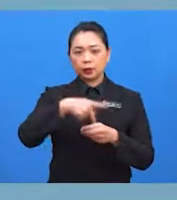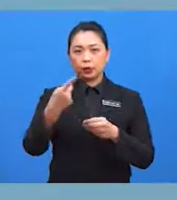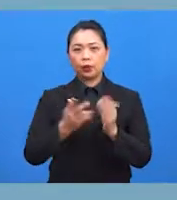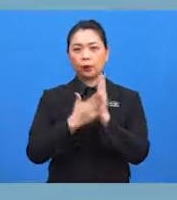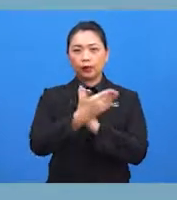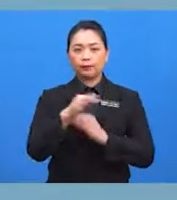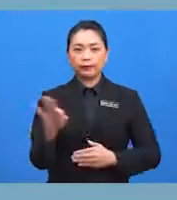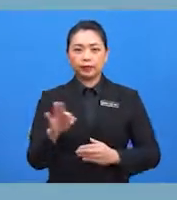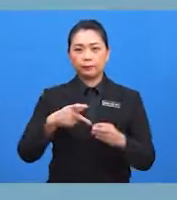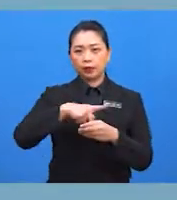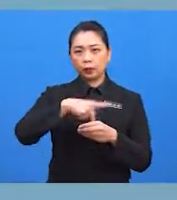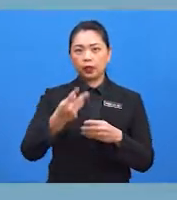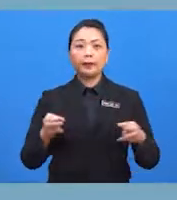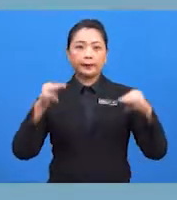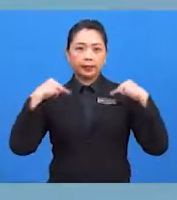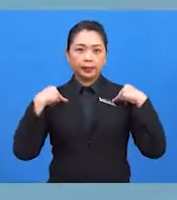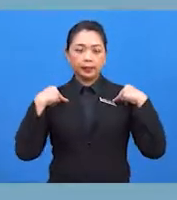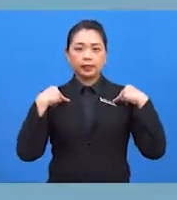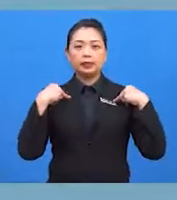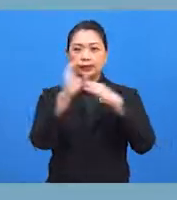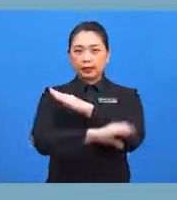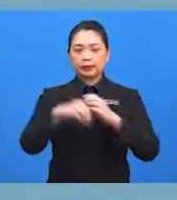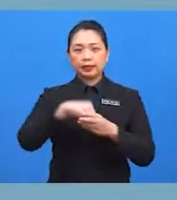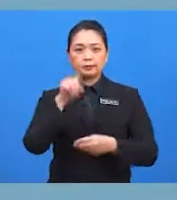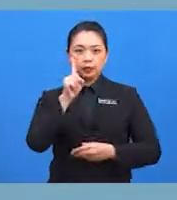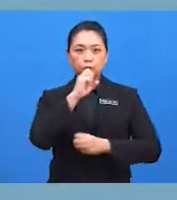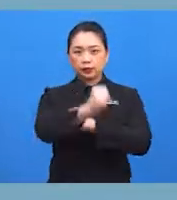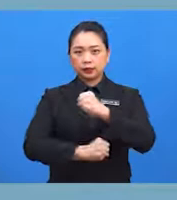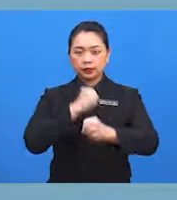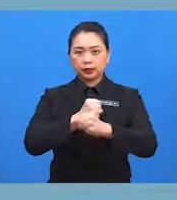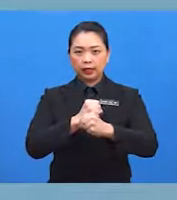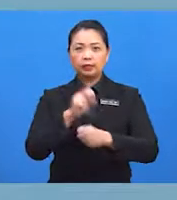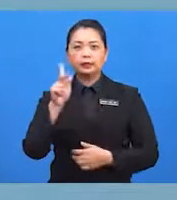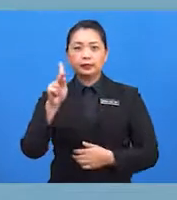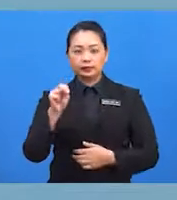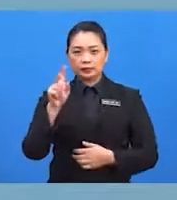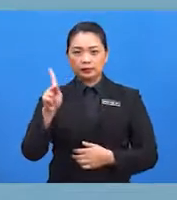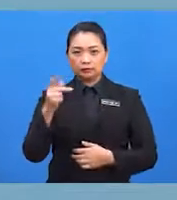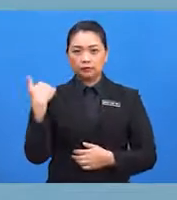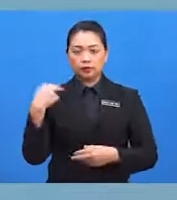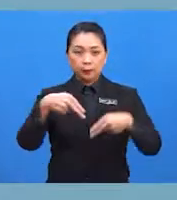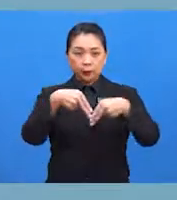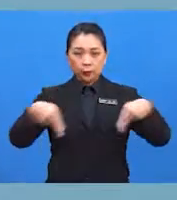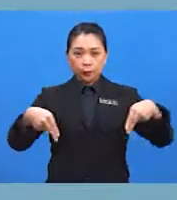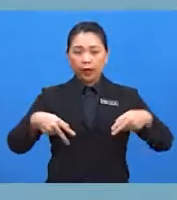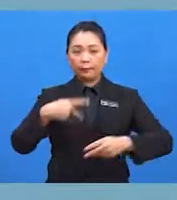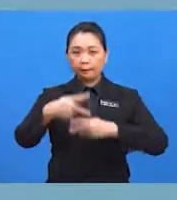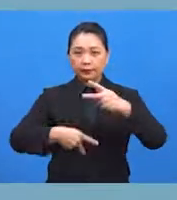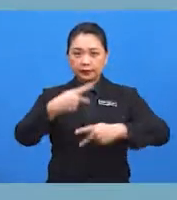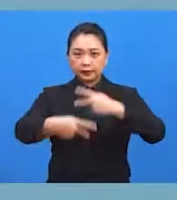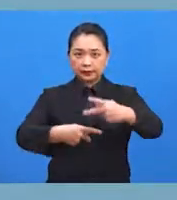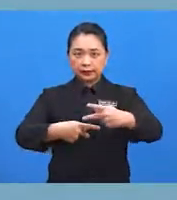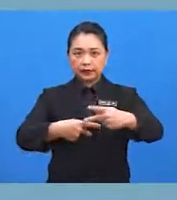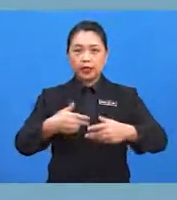pengeluaran milik negara dalam tempoh setahun. KNK menggambarkan ukuran prestasi atau pencapaian